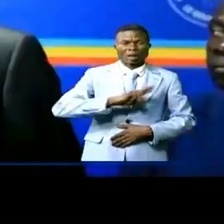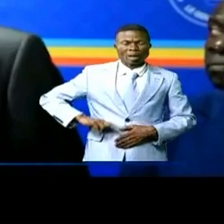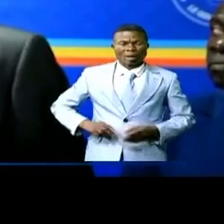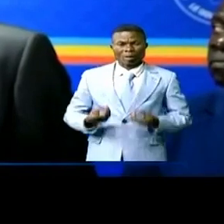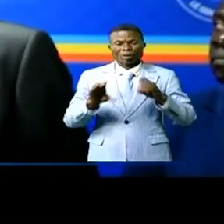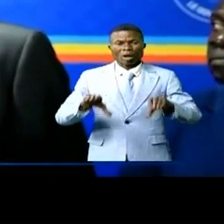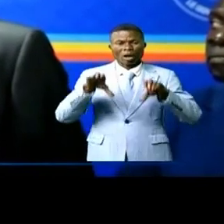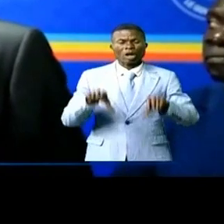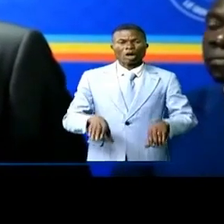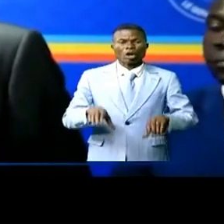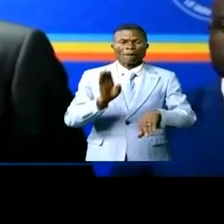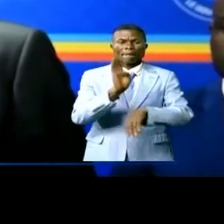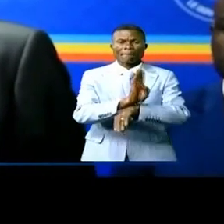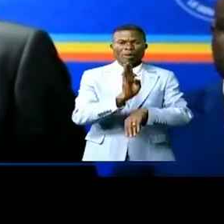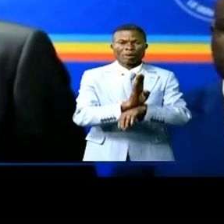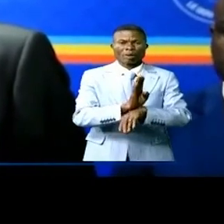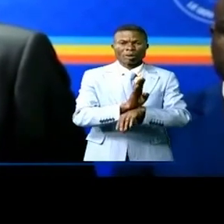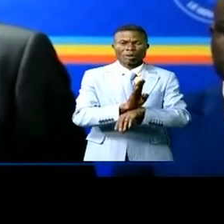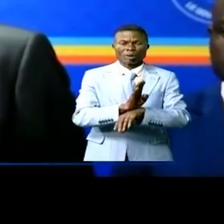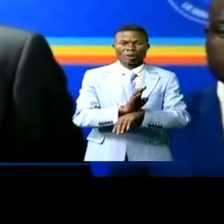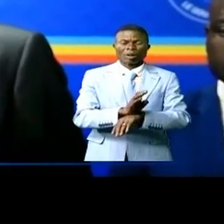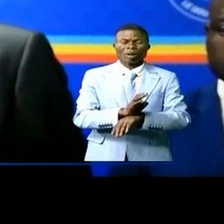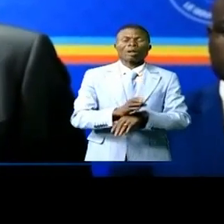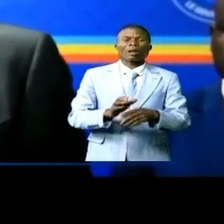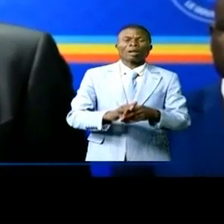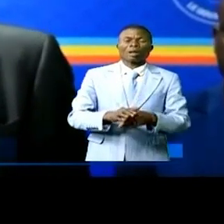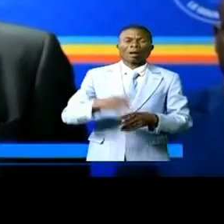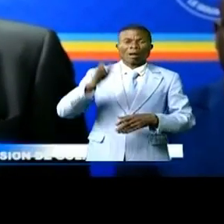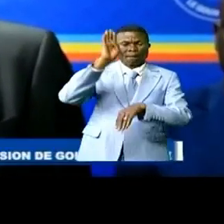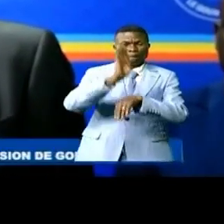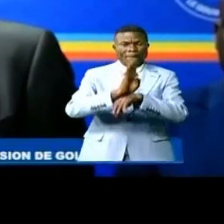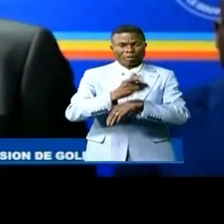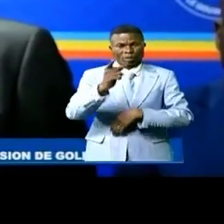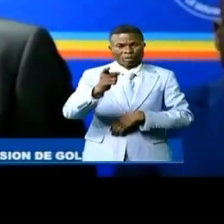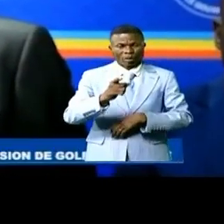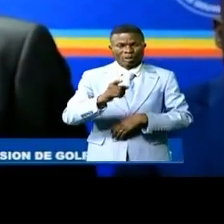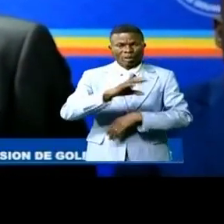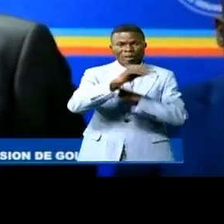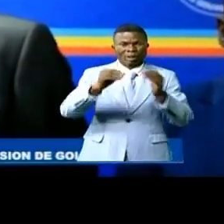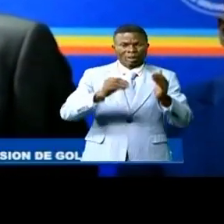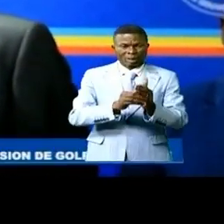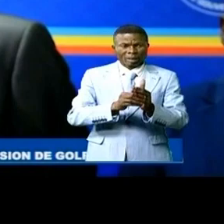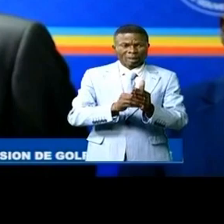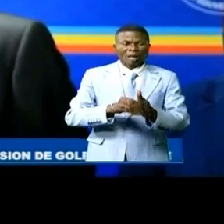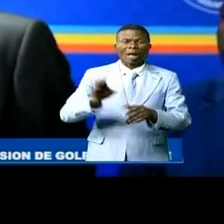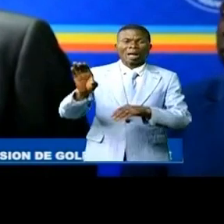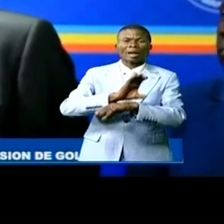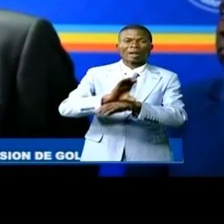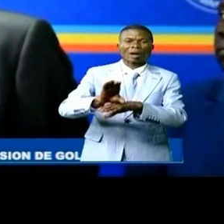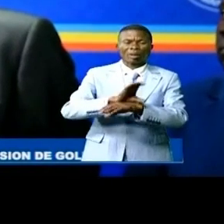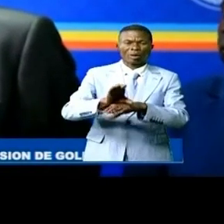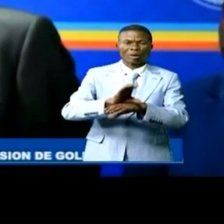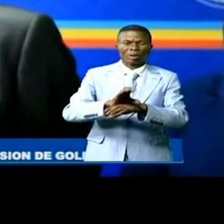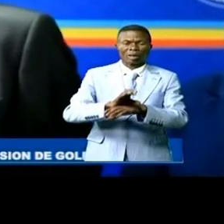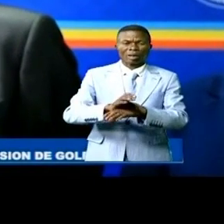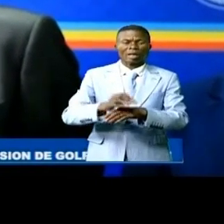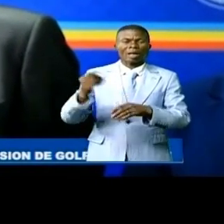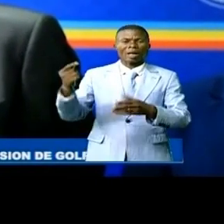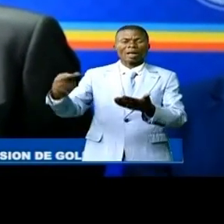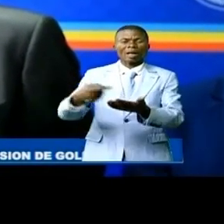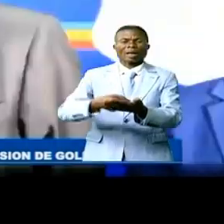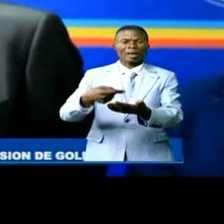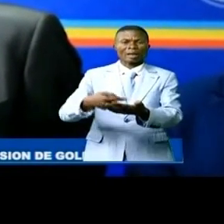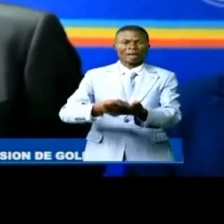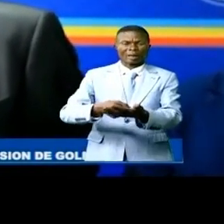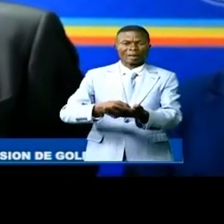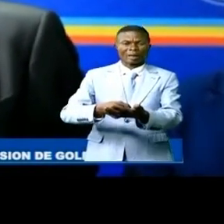congo pour le congo brazzaville sao tomé et principe et cameron les gamins là